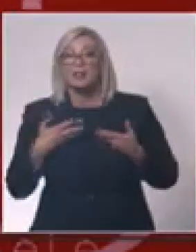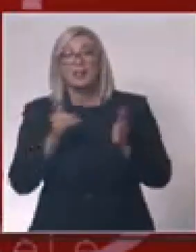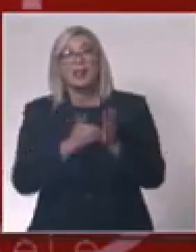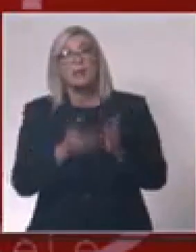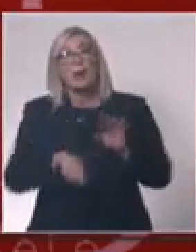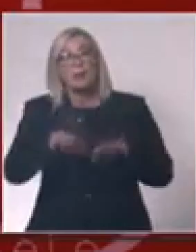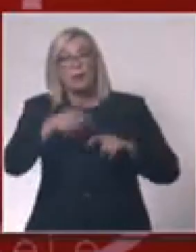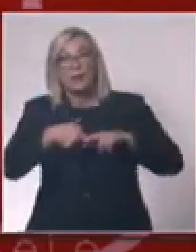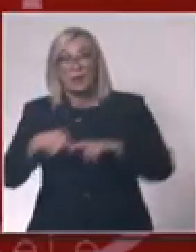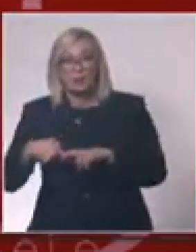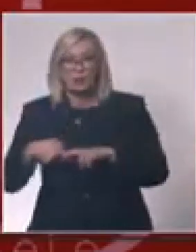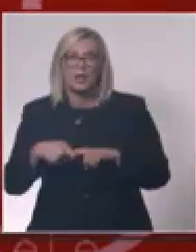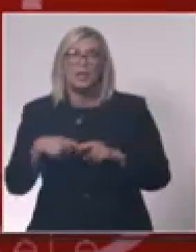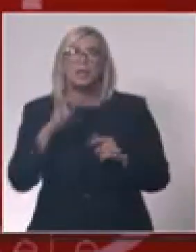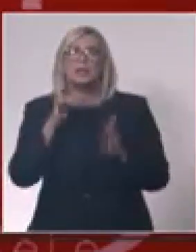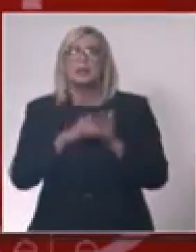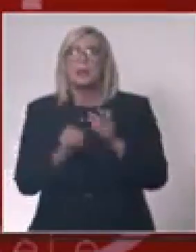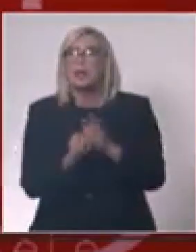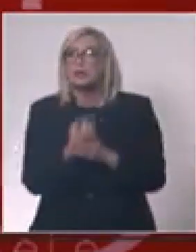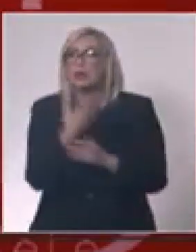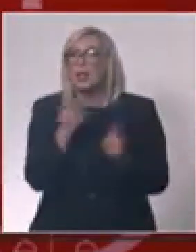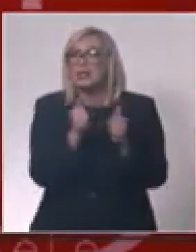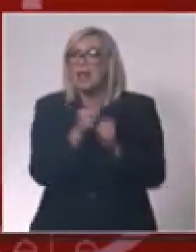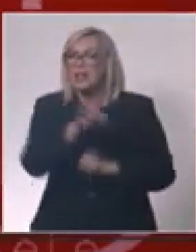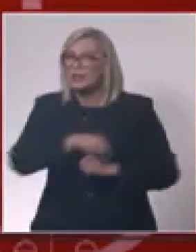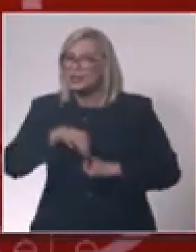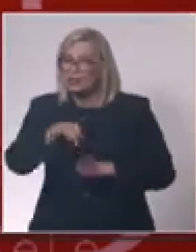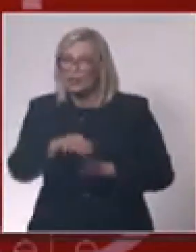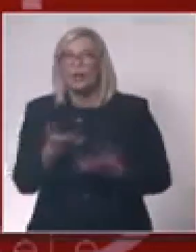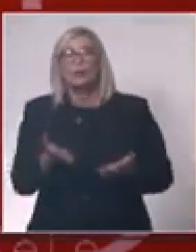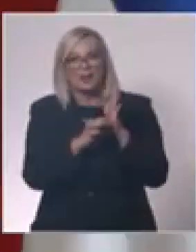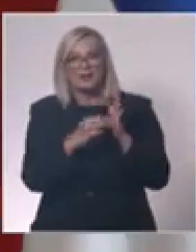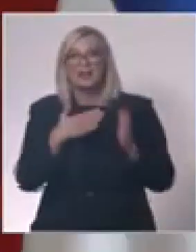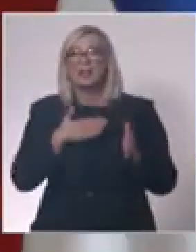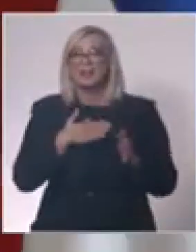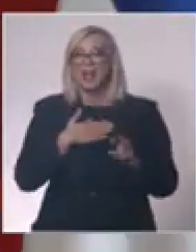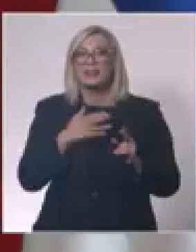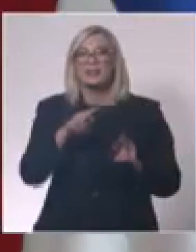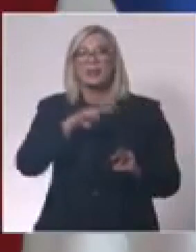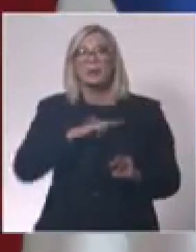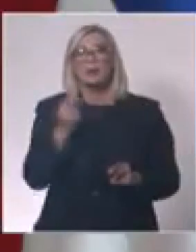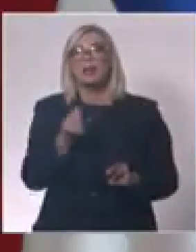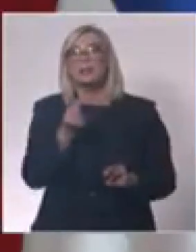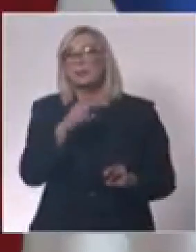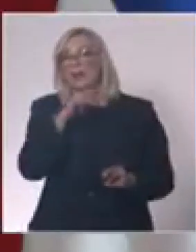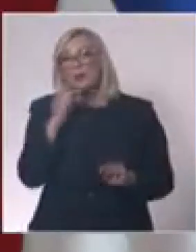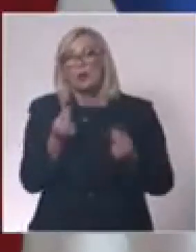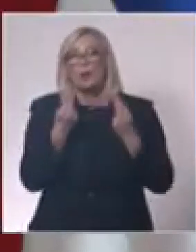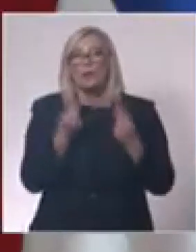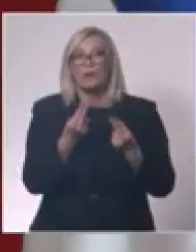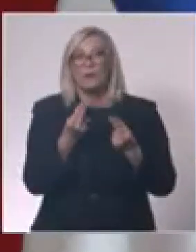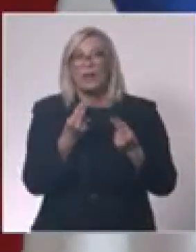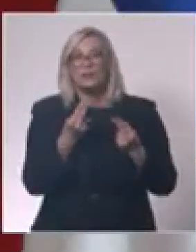учат едни од други и ќе создадат заеднички проекти, тогаш сме сигурни дека регионот ќе оди напред. Нас е многу значено за Република